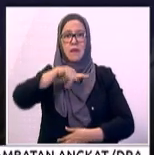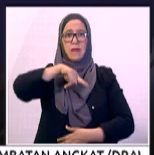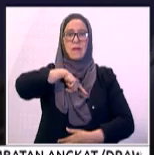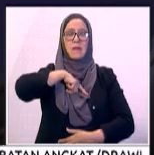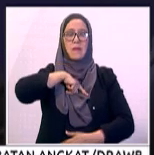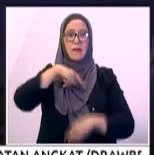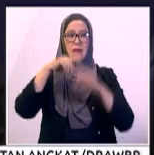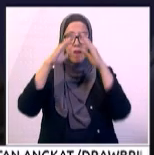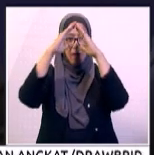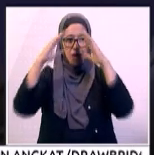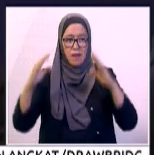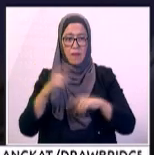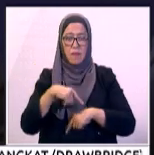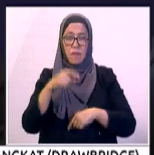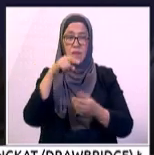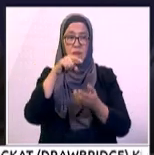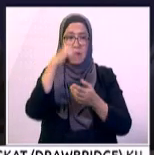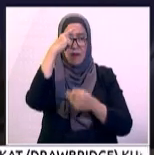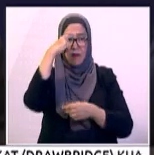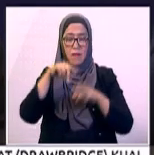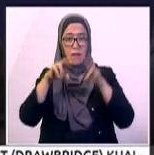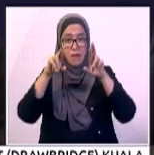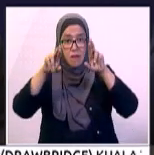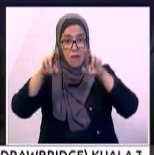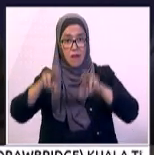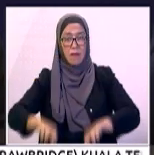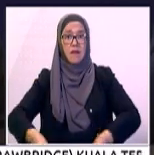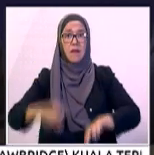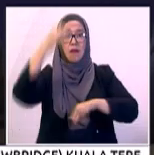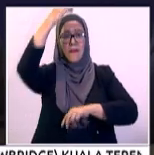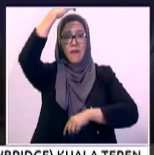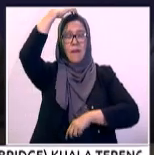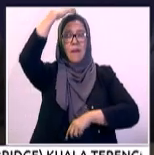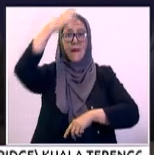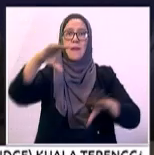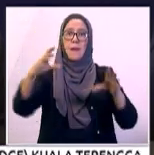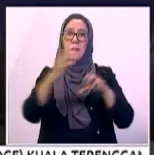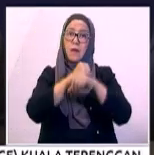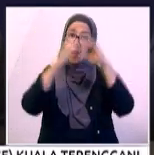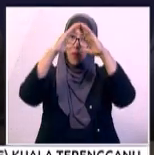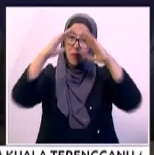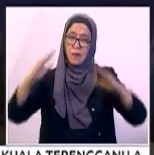Selangor memiliki rumah pertama menerusi program Rumah Selangor Co.